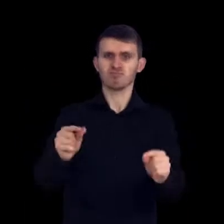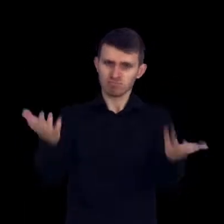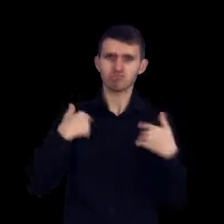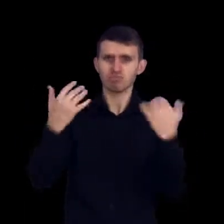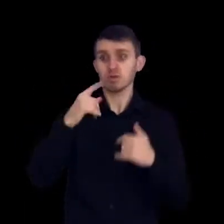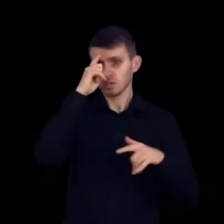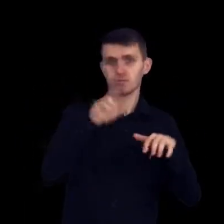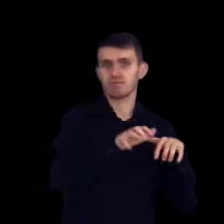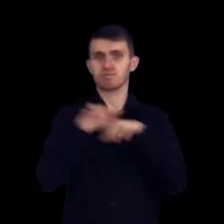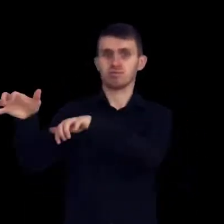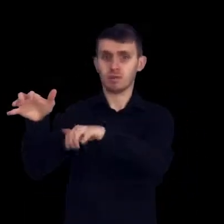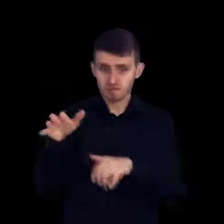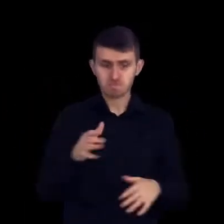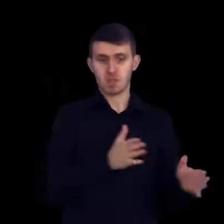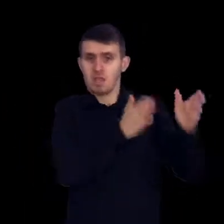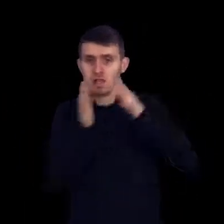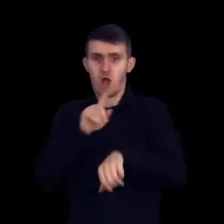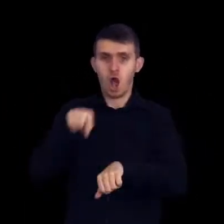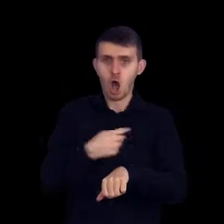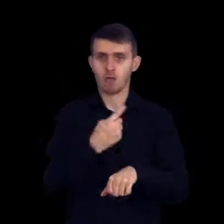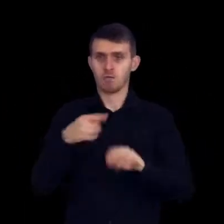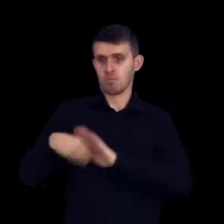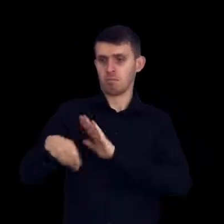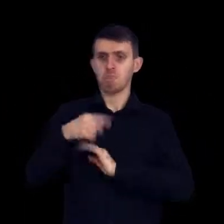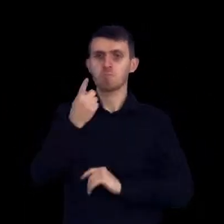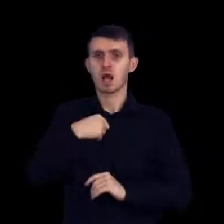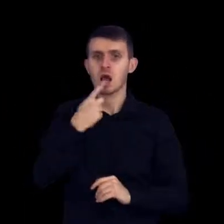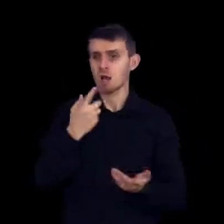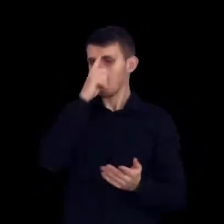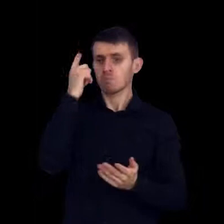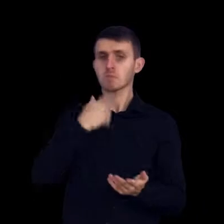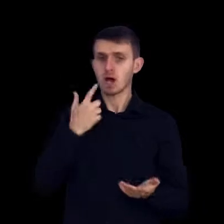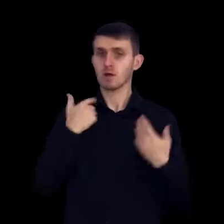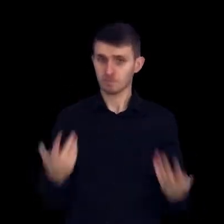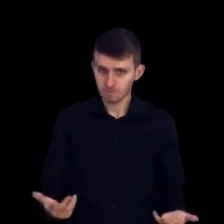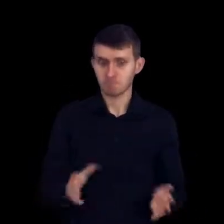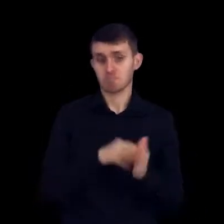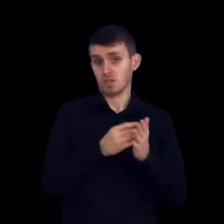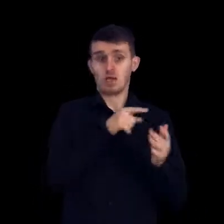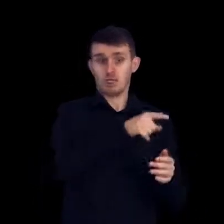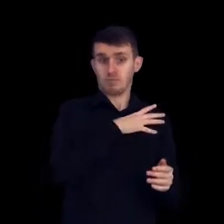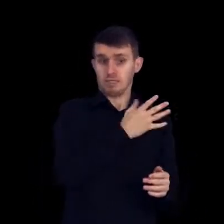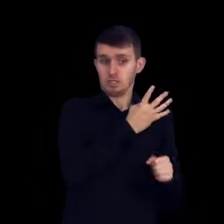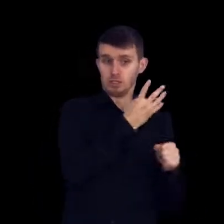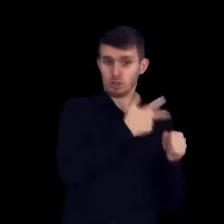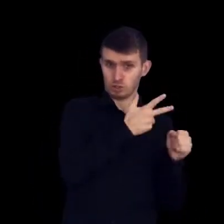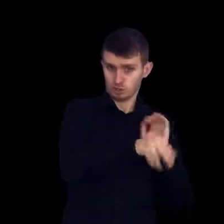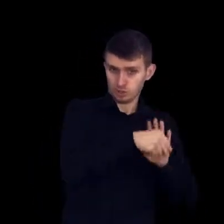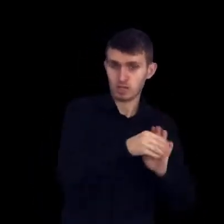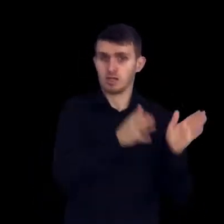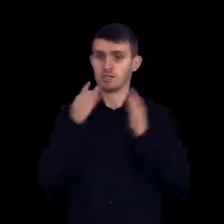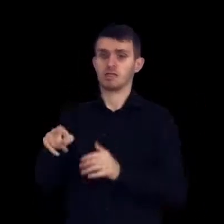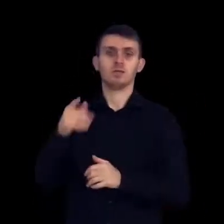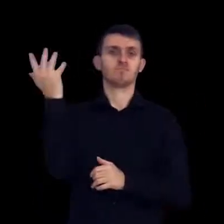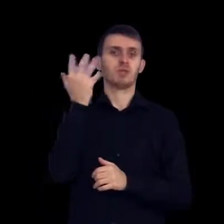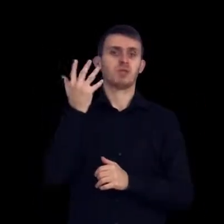konkurencyjny lokal ogłasza promocję i w następnej godzinie napiwków jest znacznie mniej w ciągu tej godziny mam